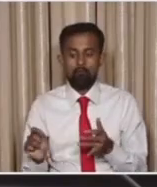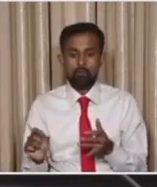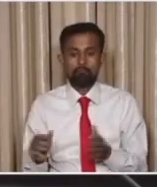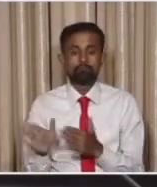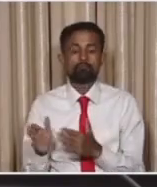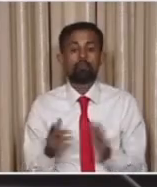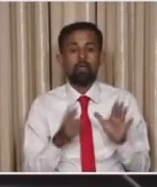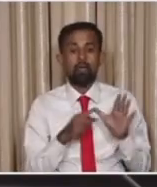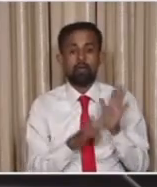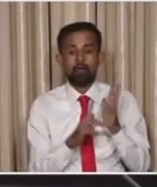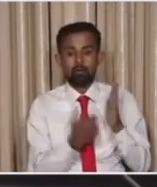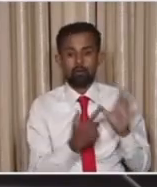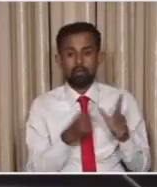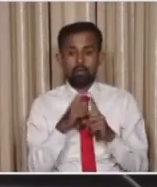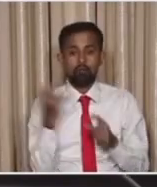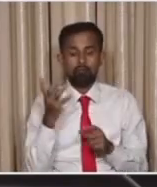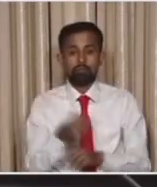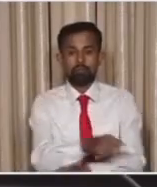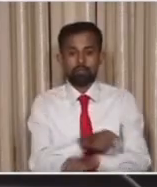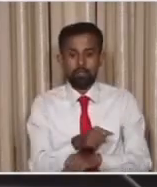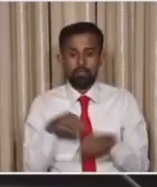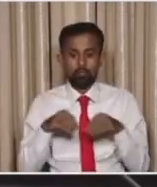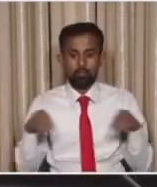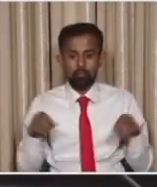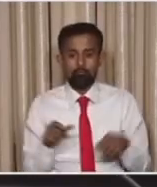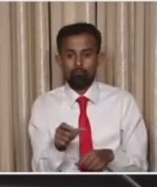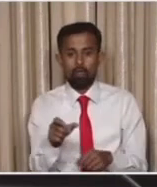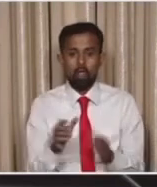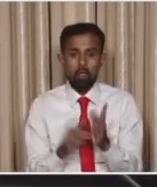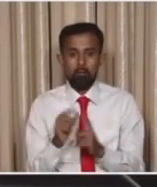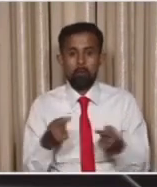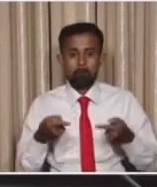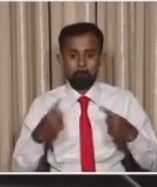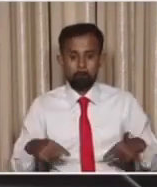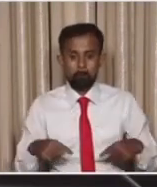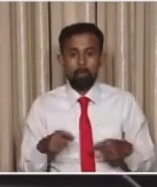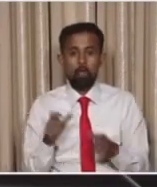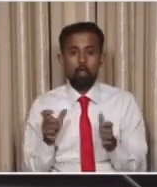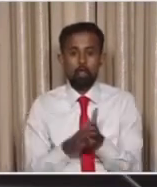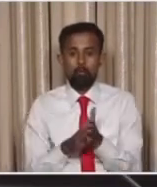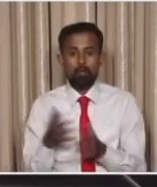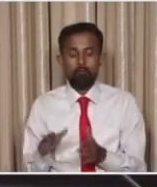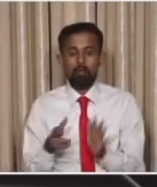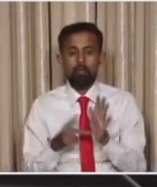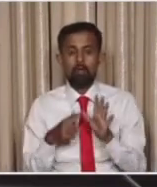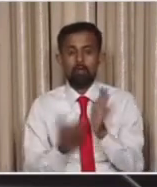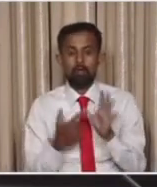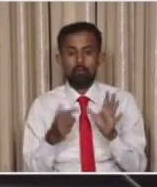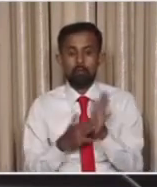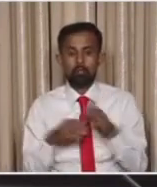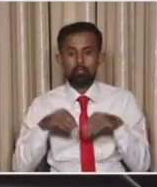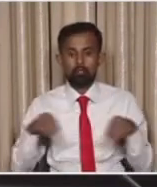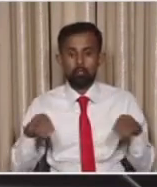කුමාර දිසානායක මහත්තයා දඹදෙණි ආසනේ සංවිධායක කියලා කෘෂිකර්ම වාරිමාර්ග ඇමති වුණාට පස්සේ සම්බන්ධීකරණ කමිටුව කරේ නාරම්මල ගොවි ජන